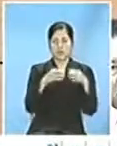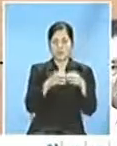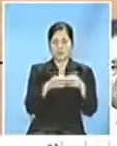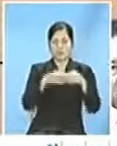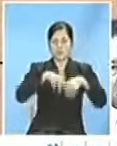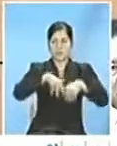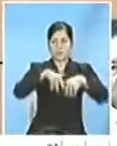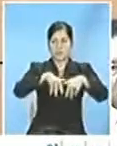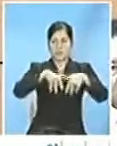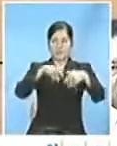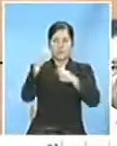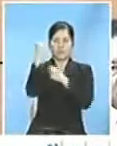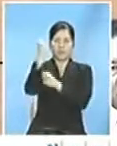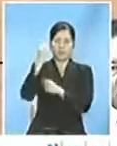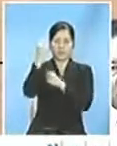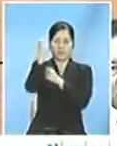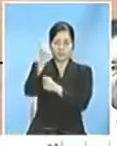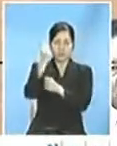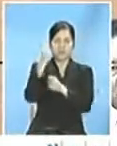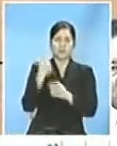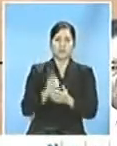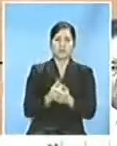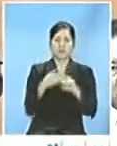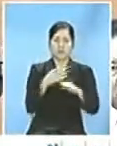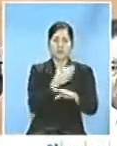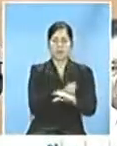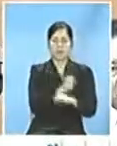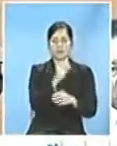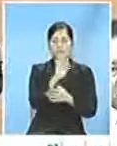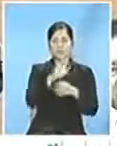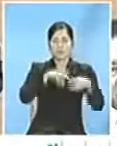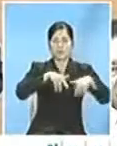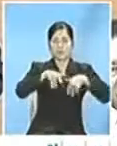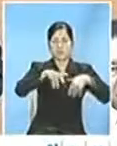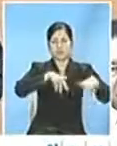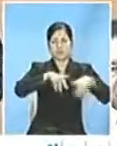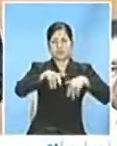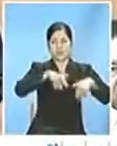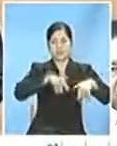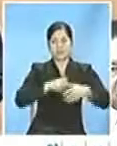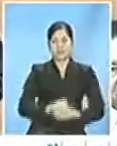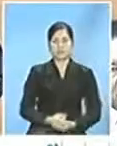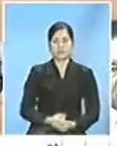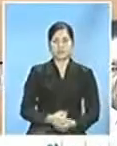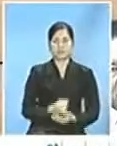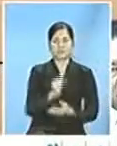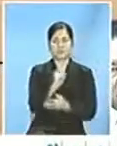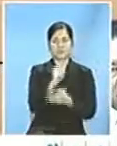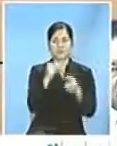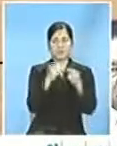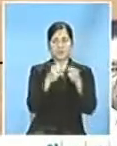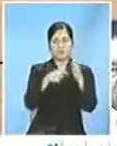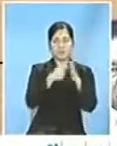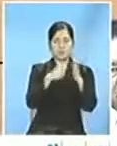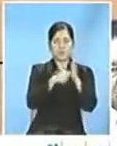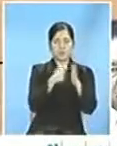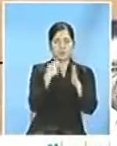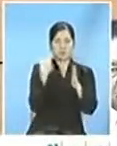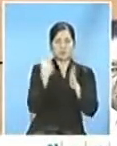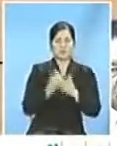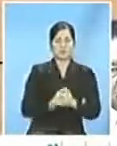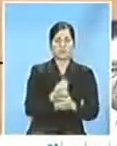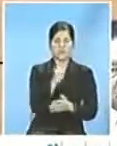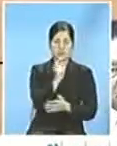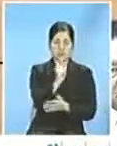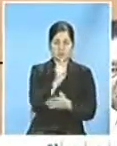การเมืองการแสดงออกทางการเมืองของประชาชนหลักการนี้เป็นหลักการที่ปิดบัง